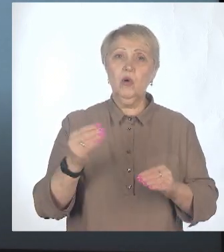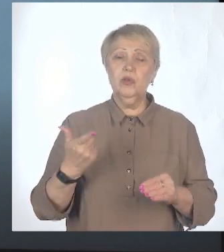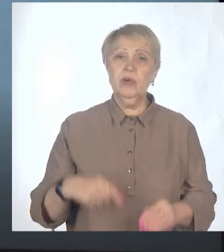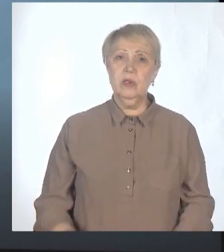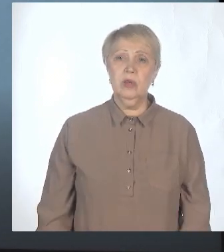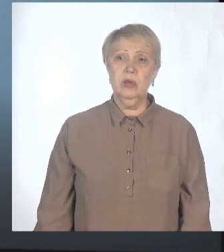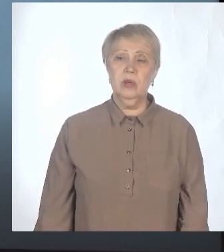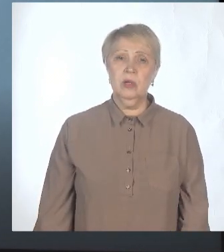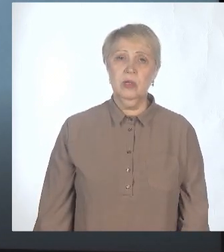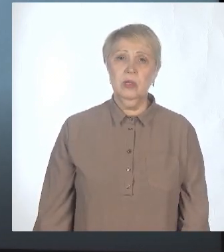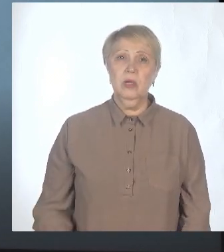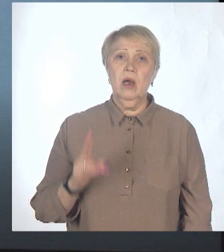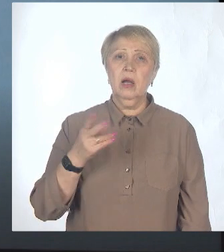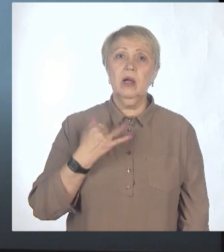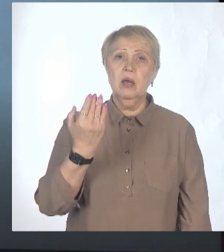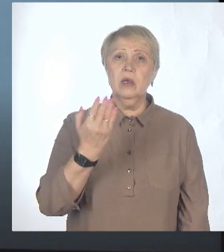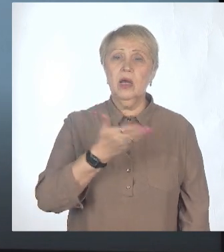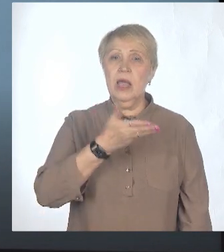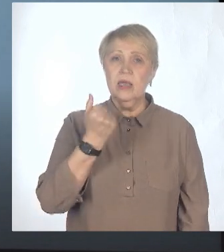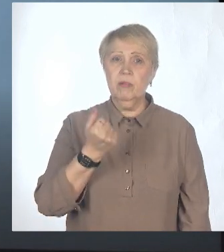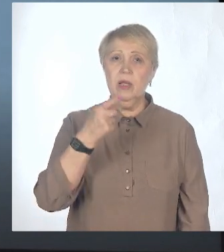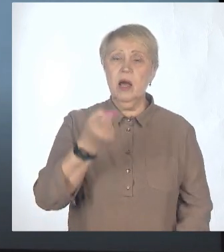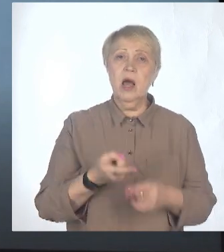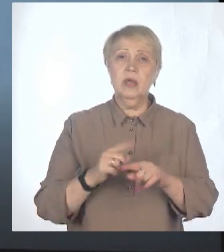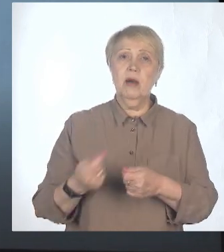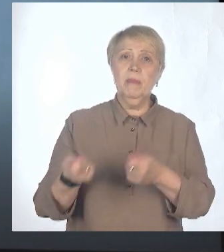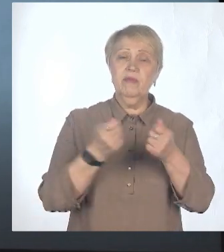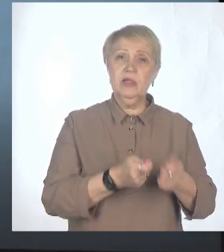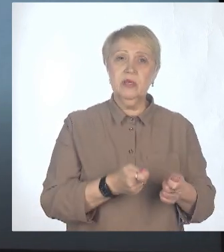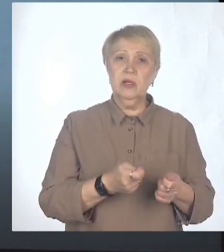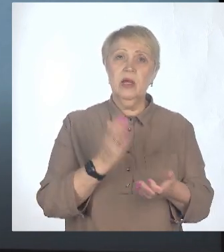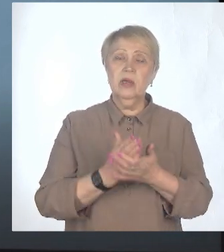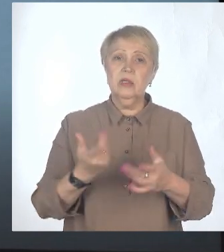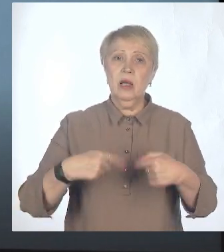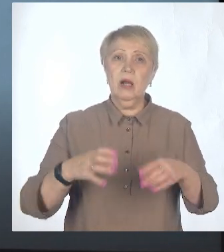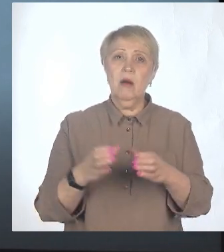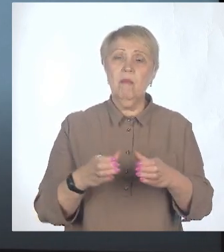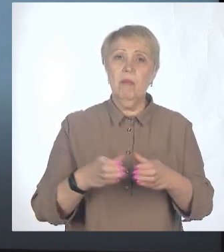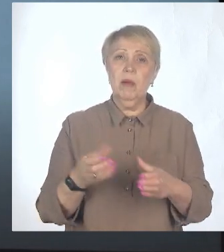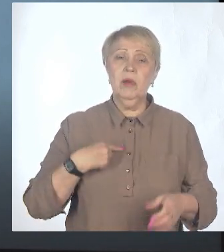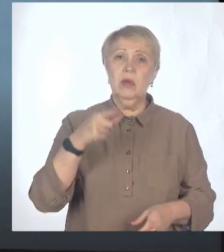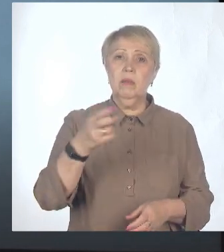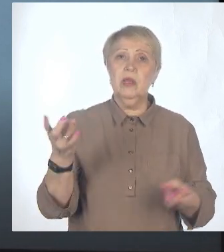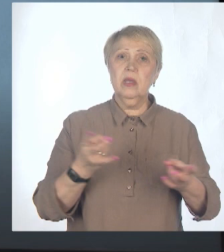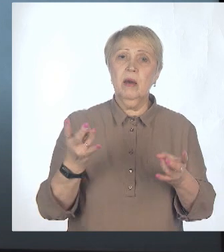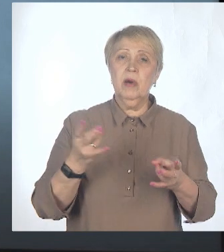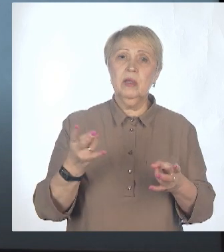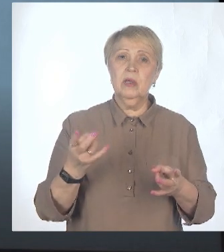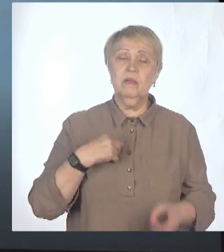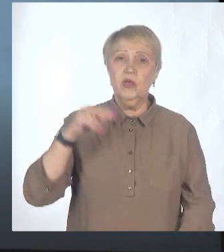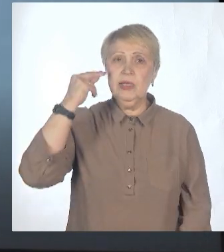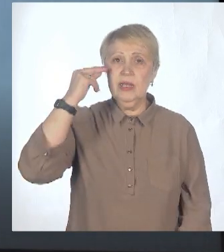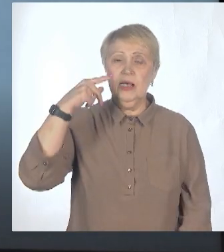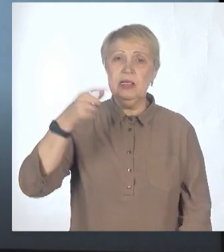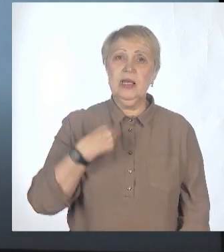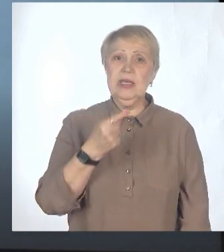как их не было, их привозили, и это было намного дороже. Есть компании, которым необходим китайский язык, которым необходим опыт